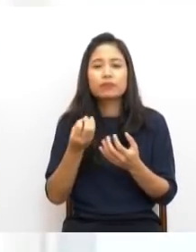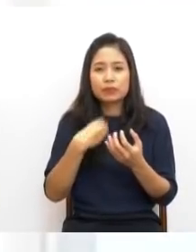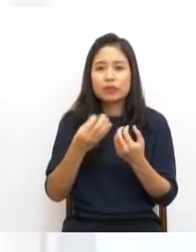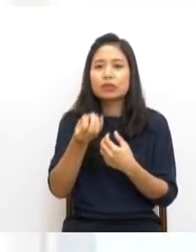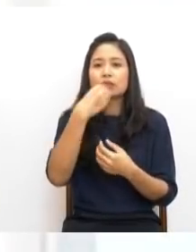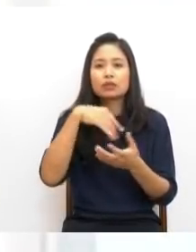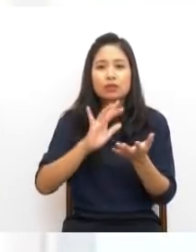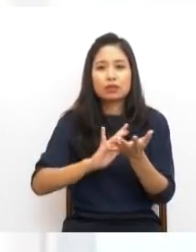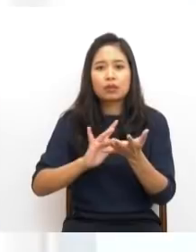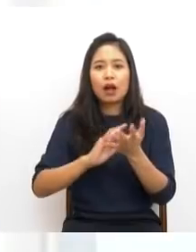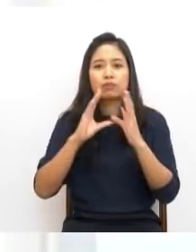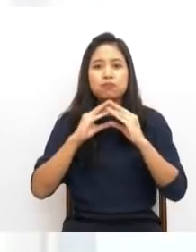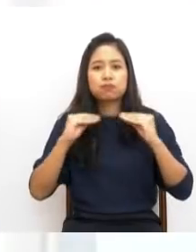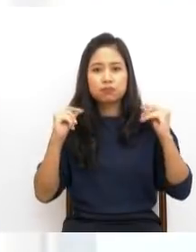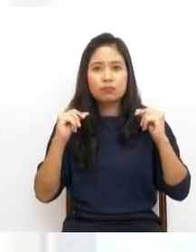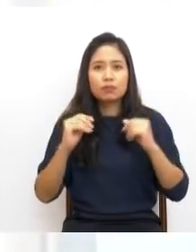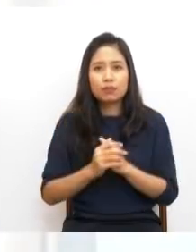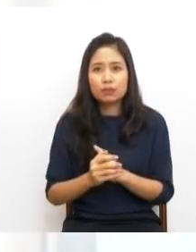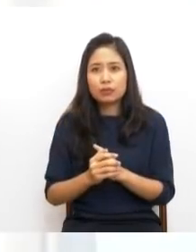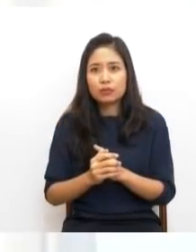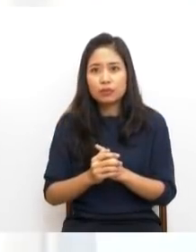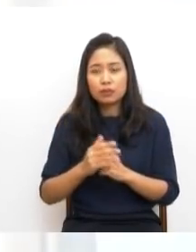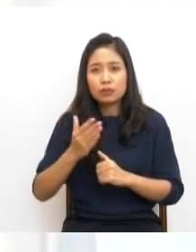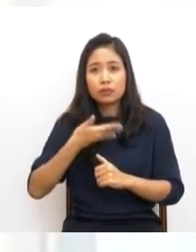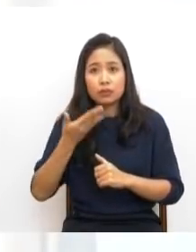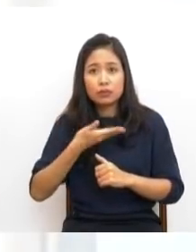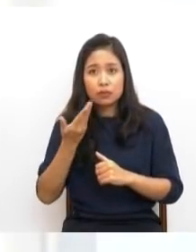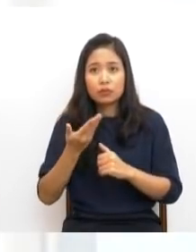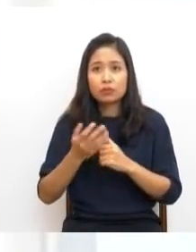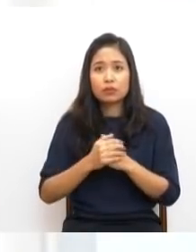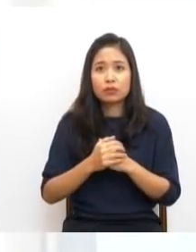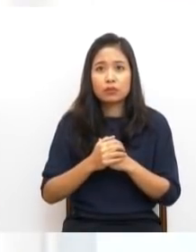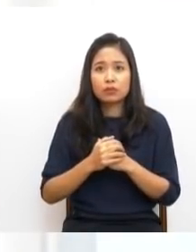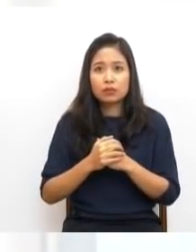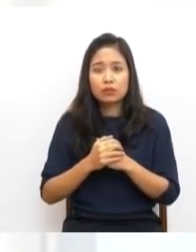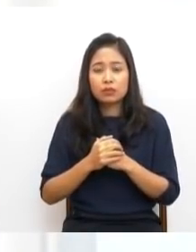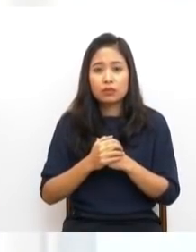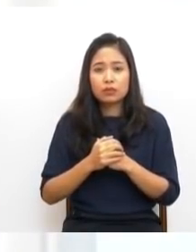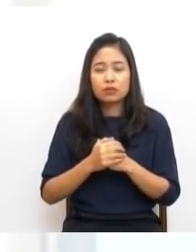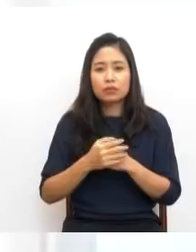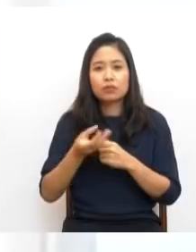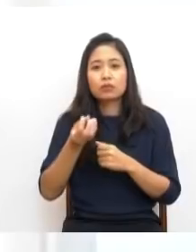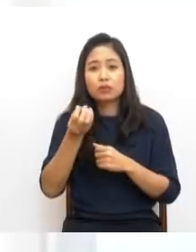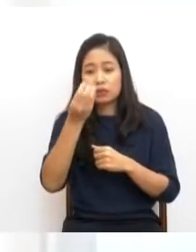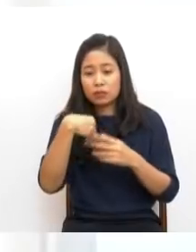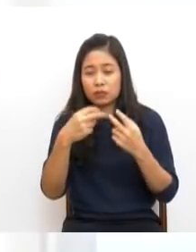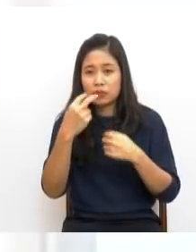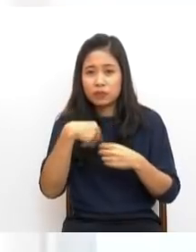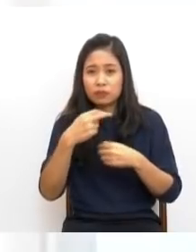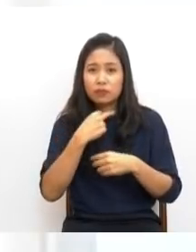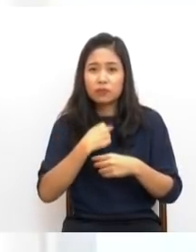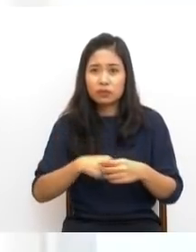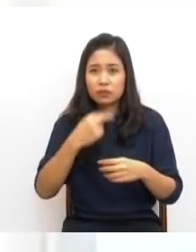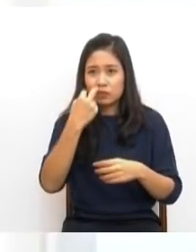ช่วยถ้า RSV เนี่ยลงลึกไปถึงหลอดลมฝอยนะคะหรือเนื้อปอดก็จะมีหายใจห